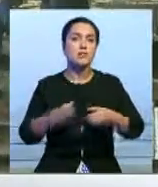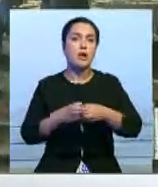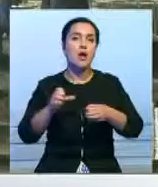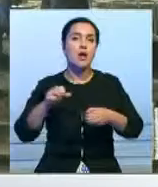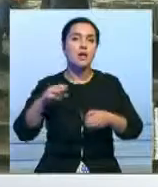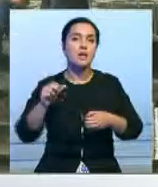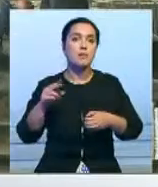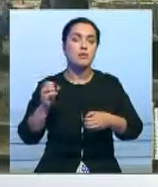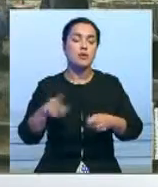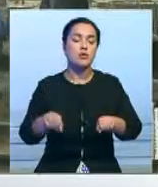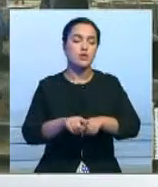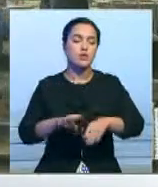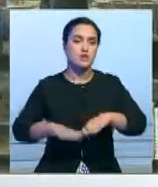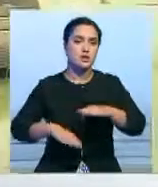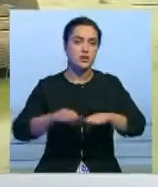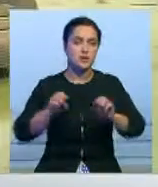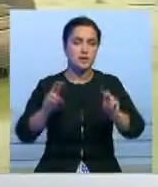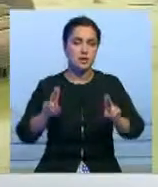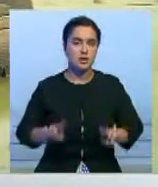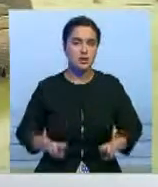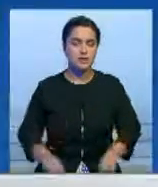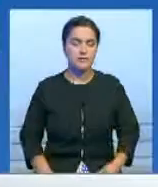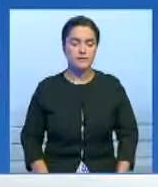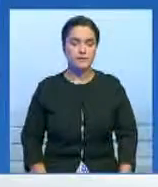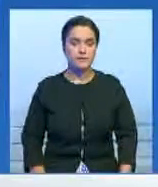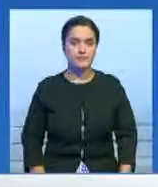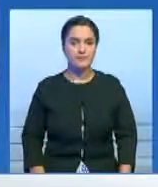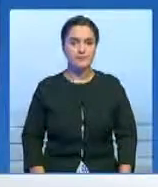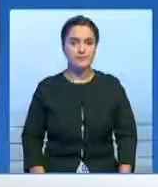Атамикен, а также эксперты.